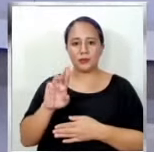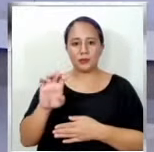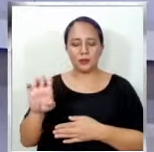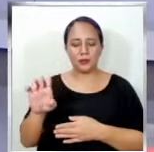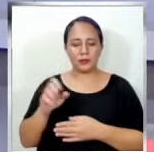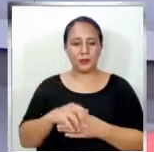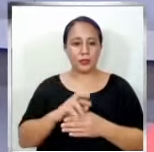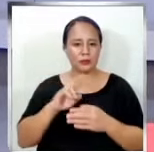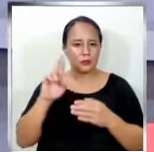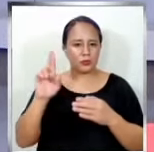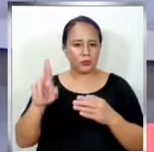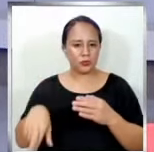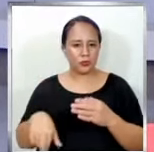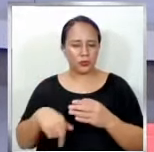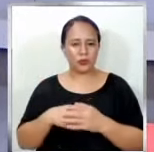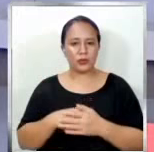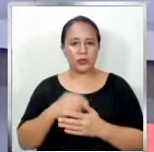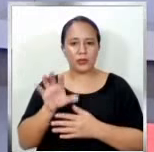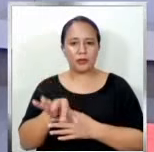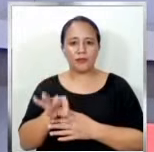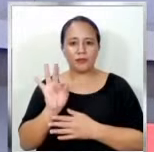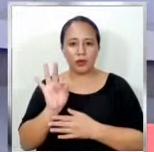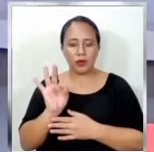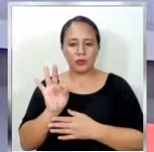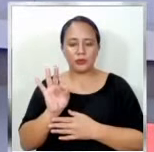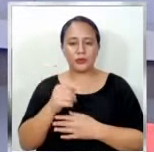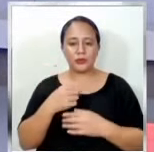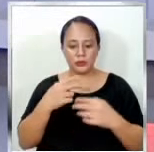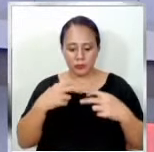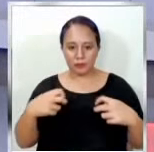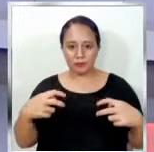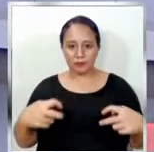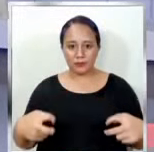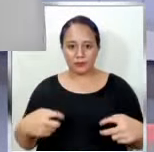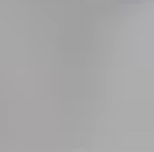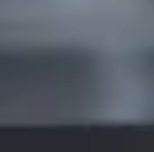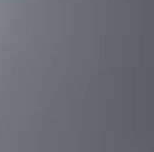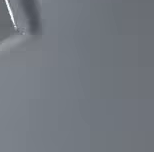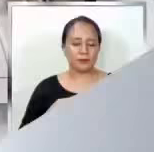ang mga nadiskubre sa autopsy, tinutukan ni Maki Pulido.